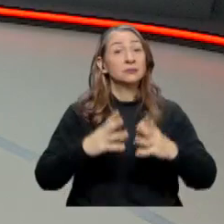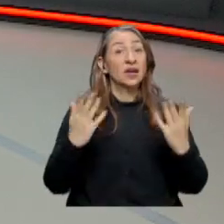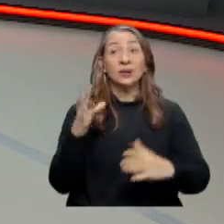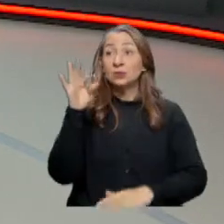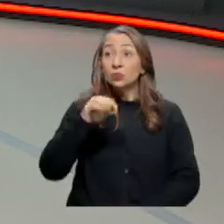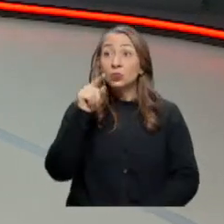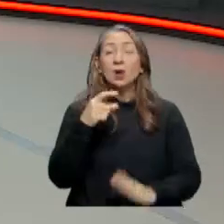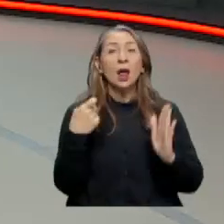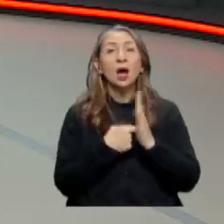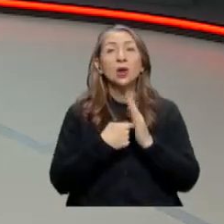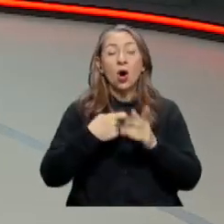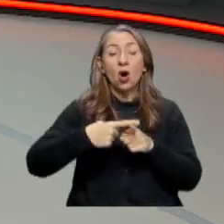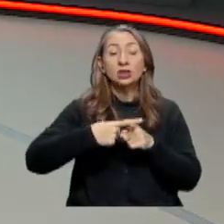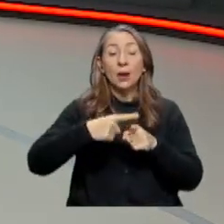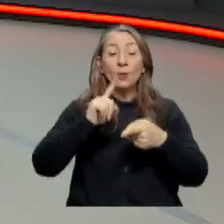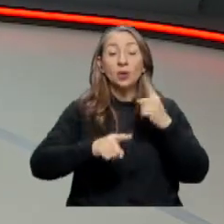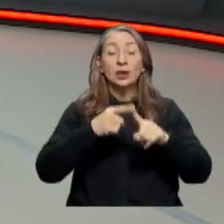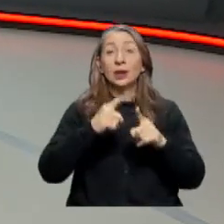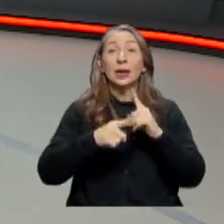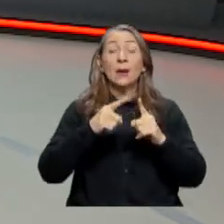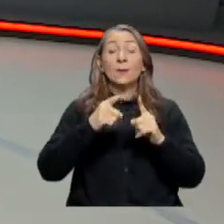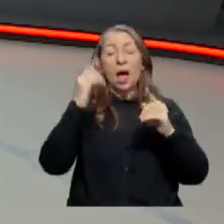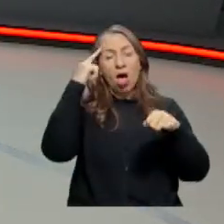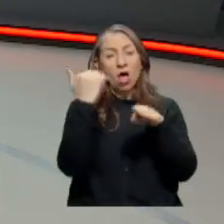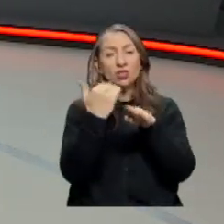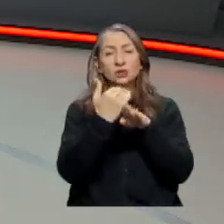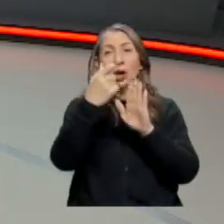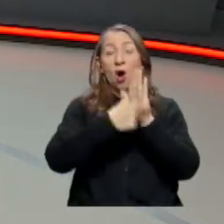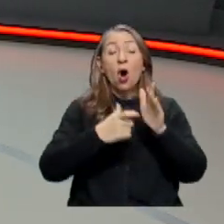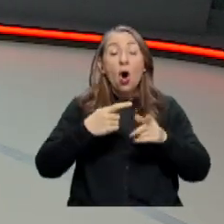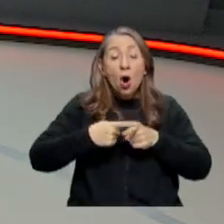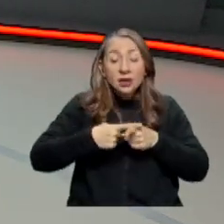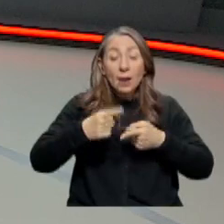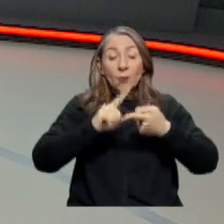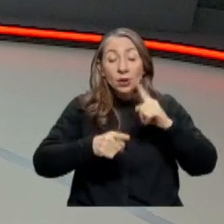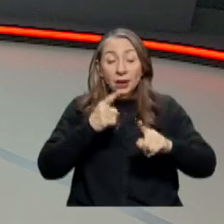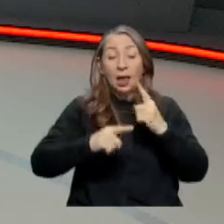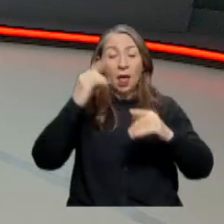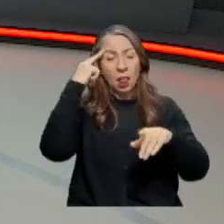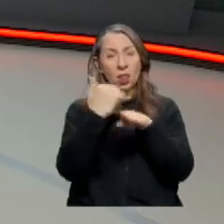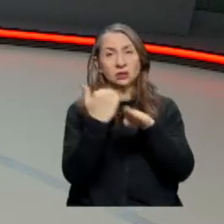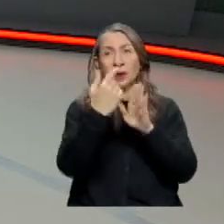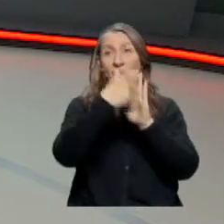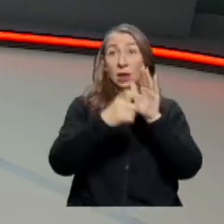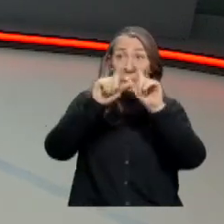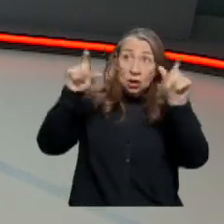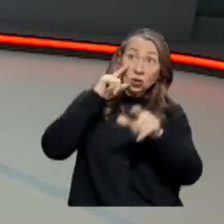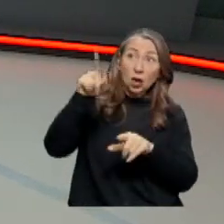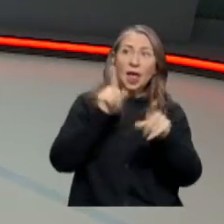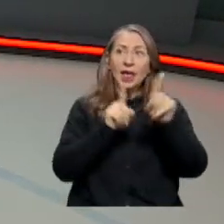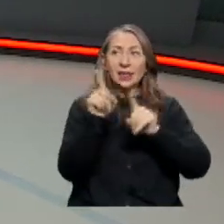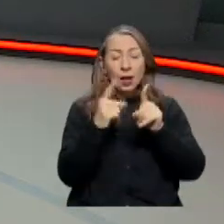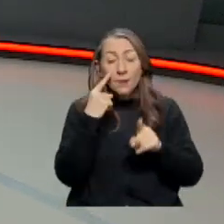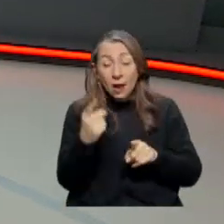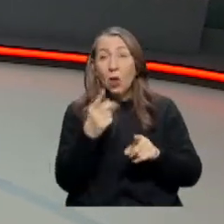Efendim, şimdi bunun adı Ortak Politikalar Mutabakat Metni. Ortak Politikalar Mutabakat Metni. Yukarıda yazıyor. İnternete